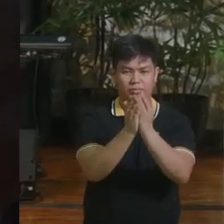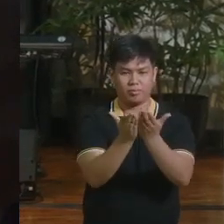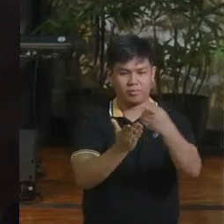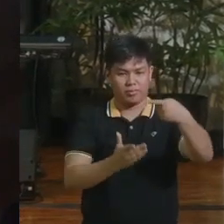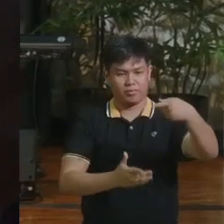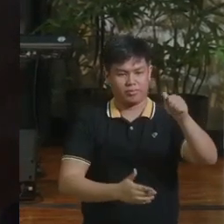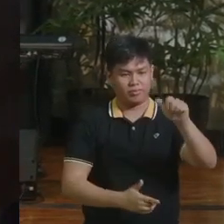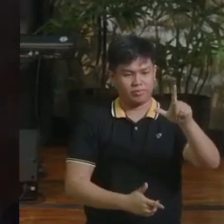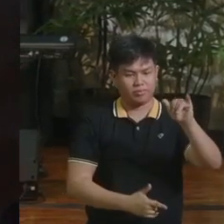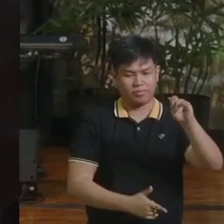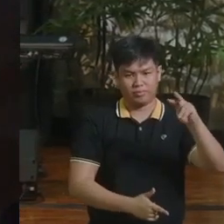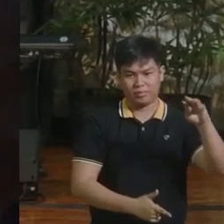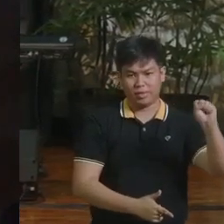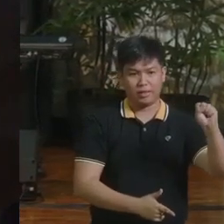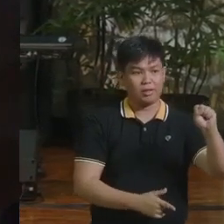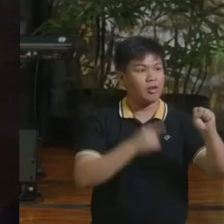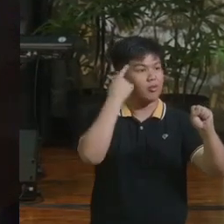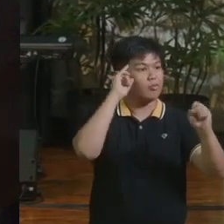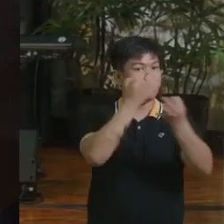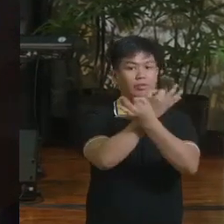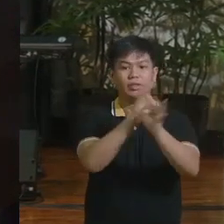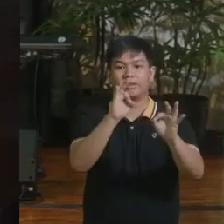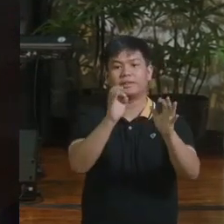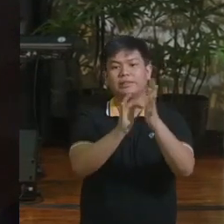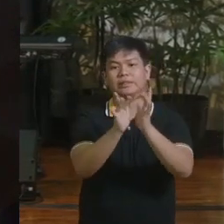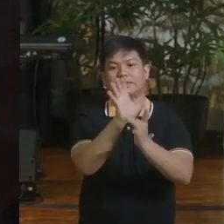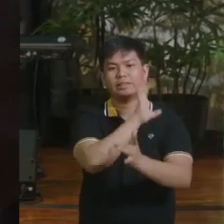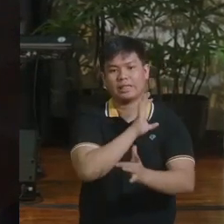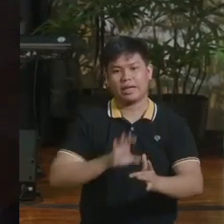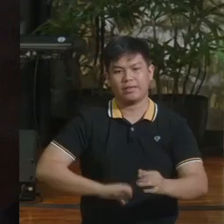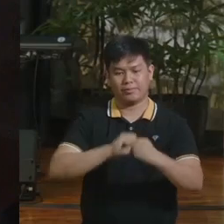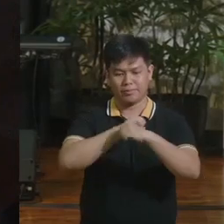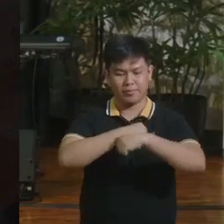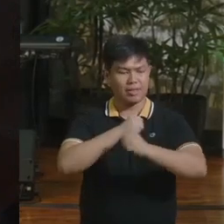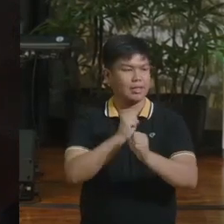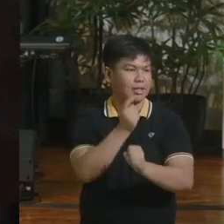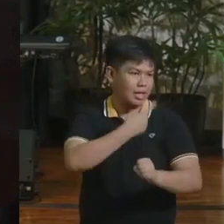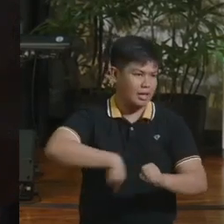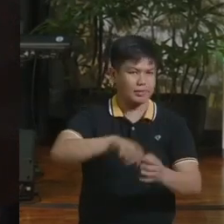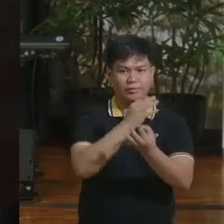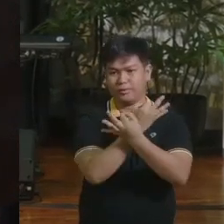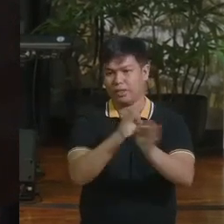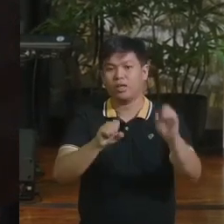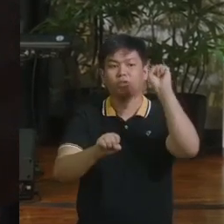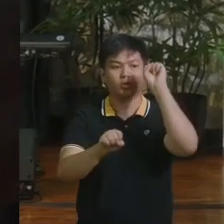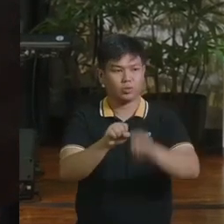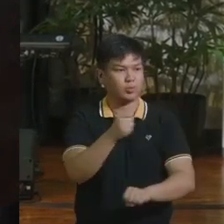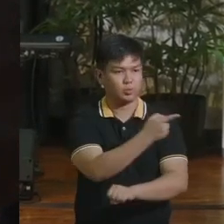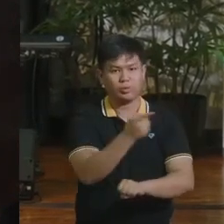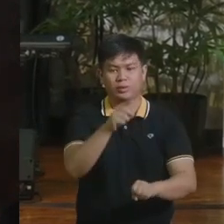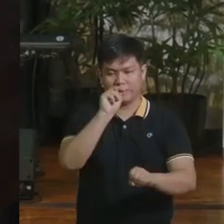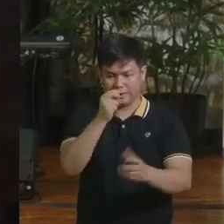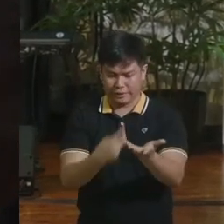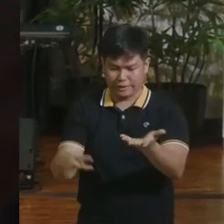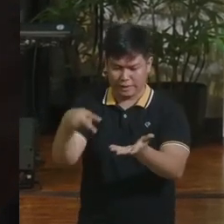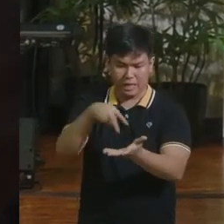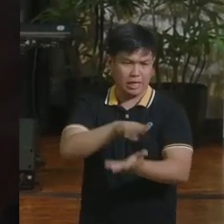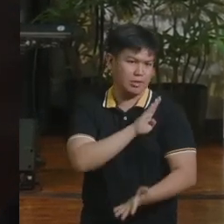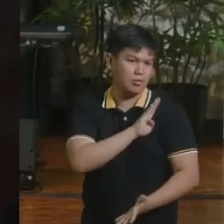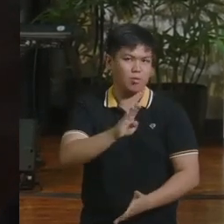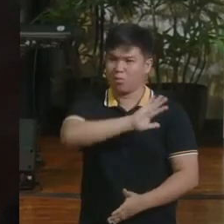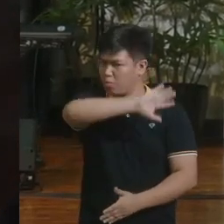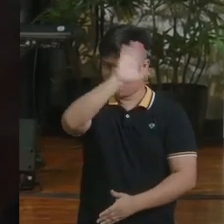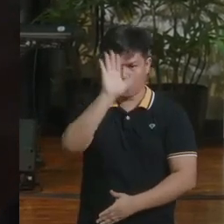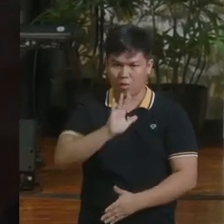For freedom, Christ has set us free. Stand firm, therefore, and do not submit